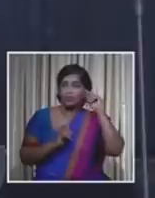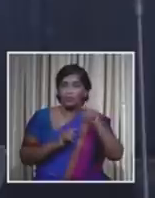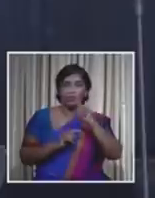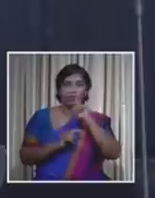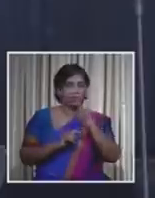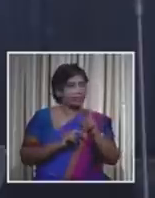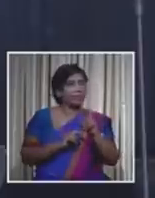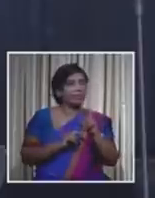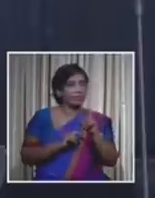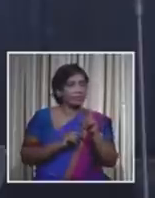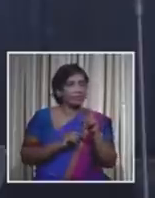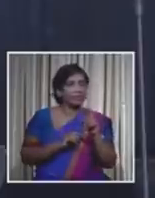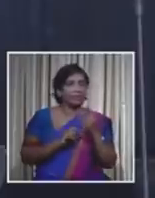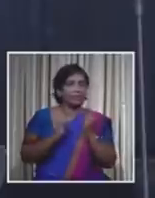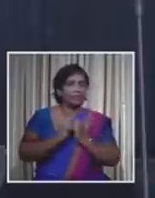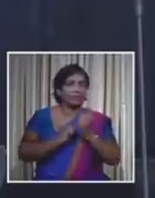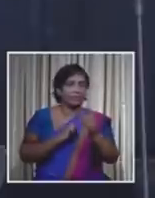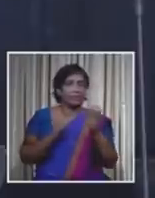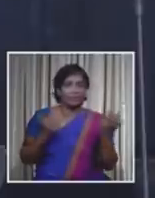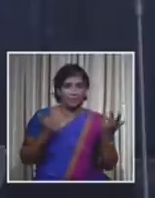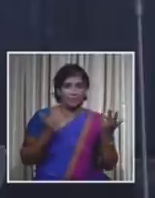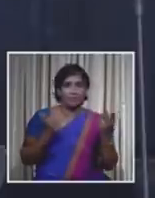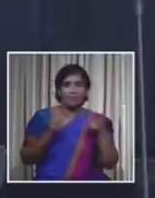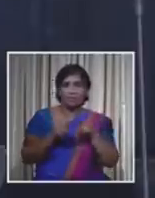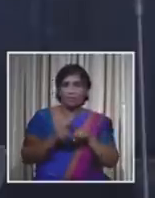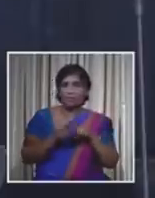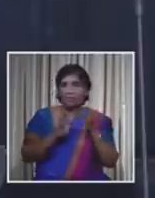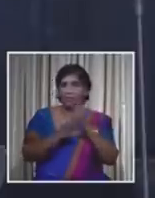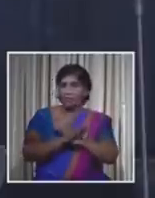කිසිම පියවරක් තිබුණේ නැහැ. දැන් එදා